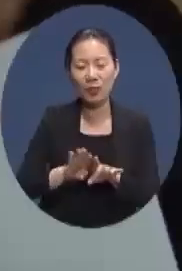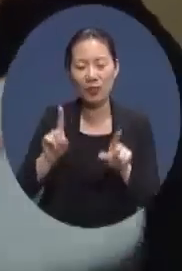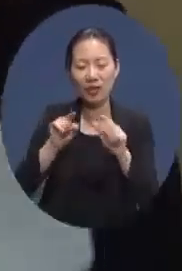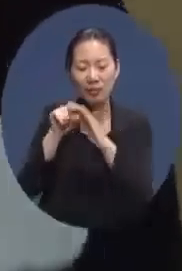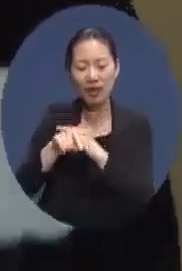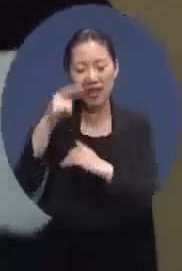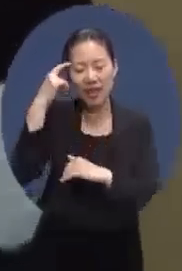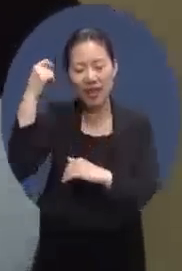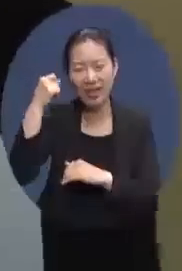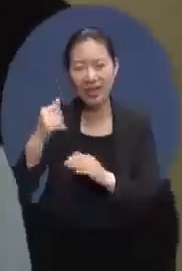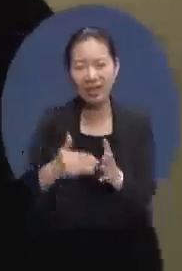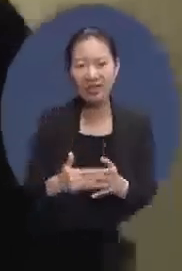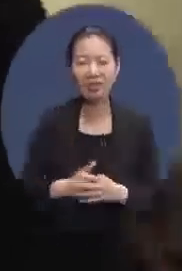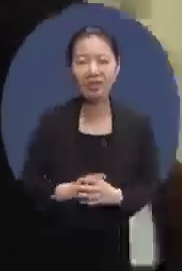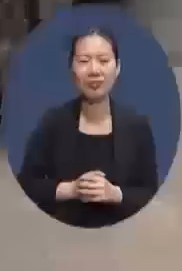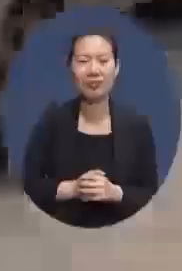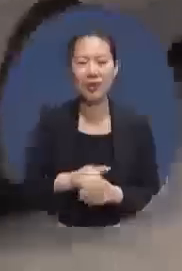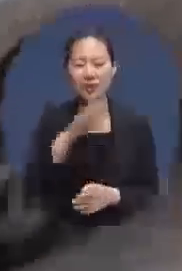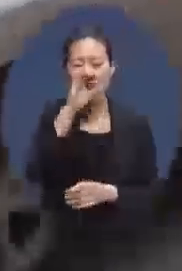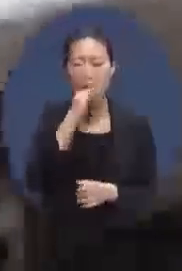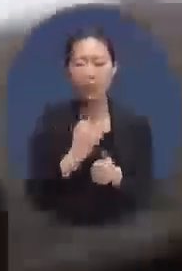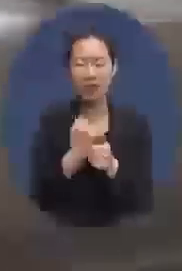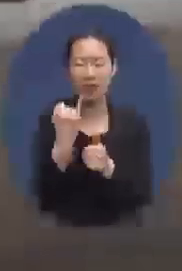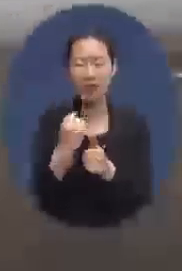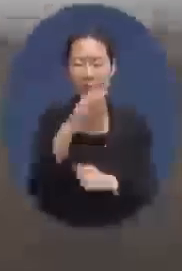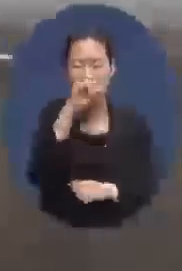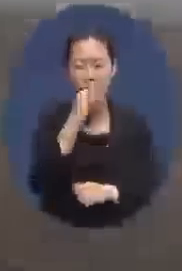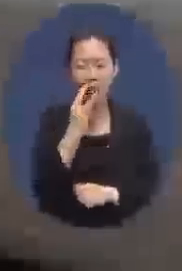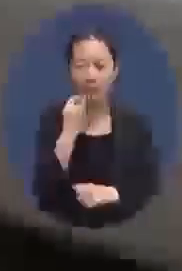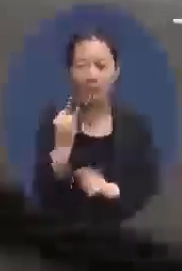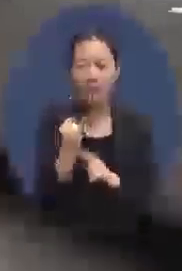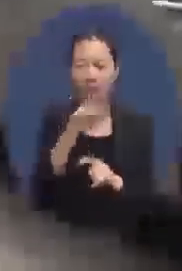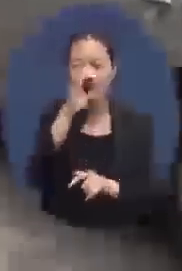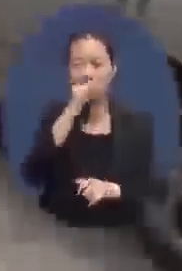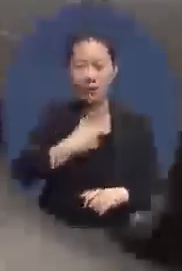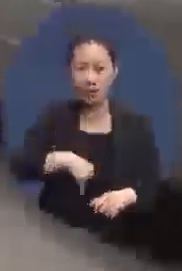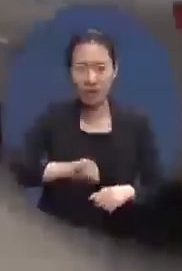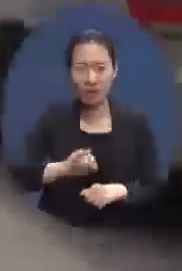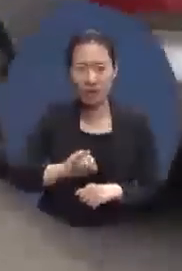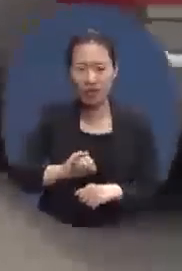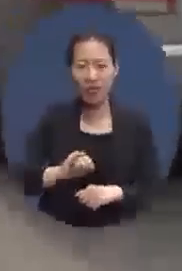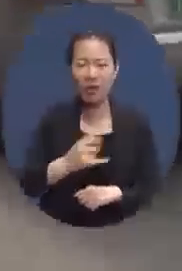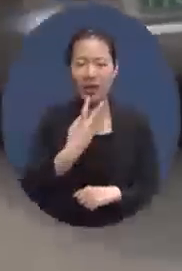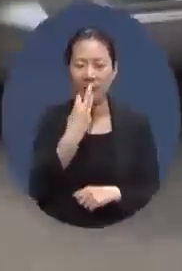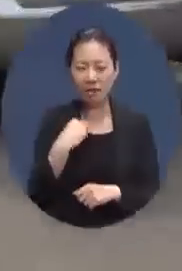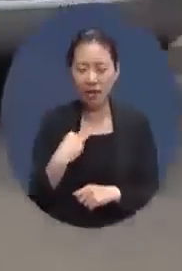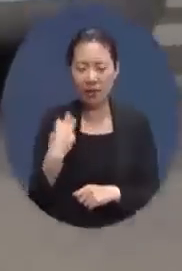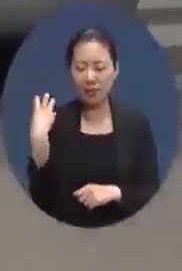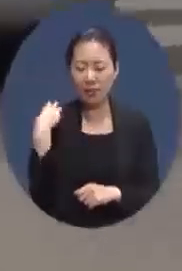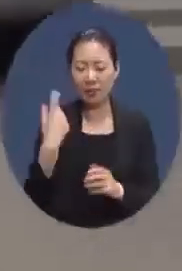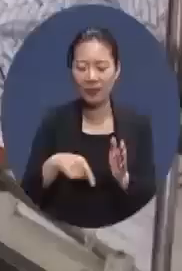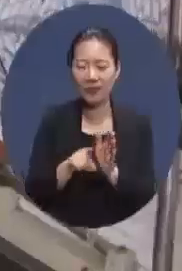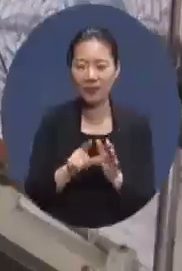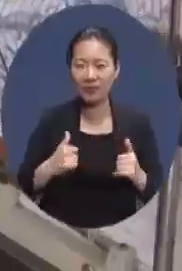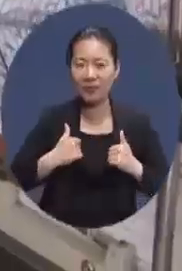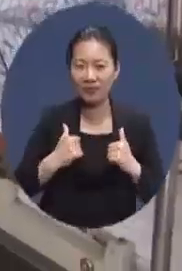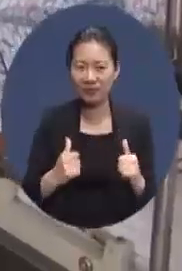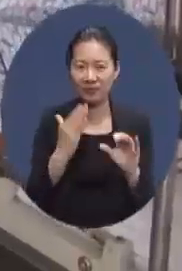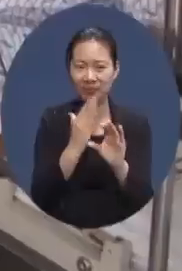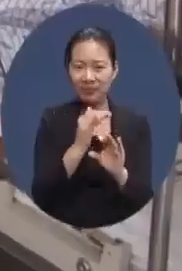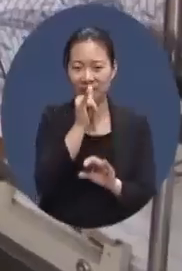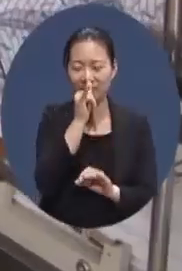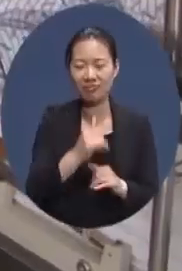좋은 아내, 좋은 엄마, 좋은 딸까지 1인 3역을 위해 열심히 뛰고